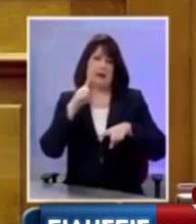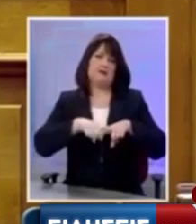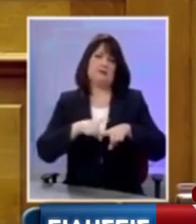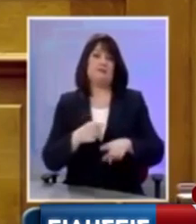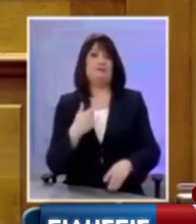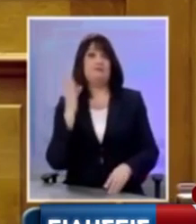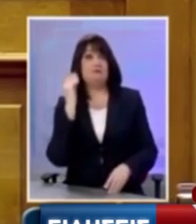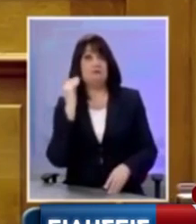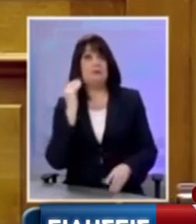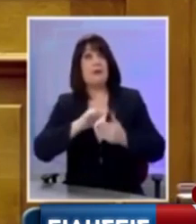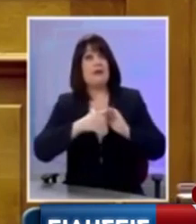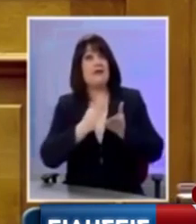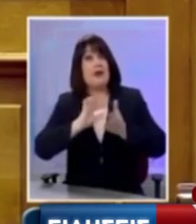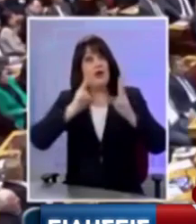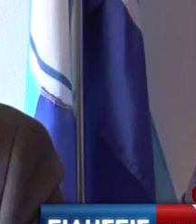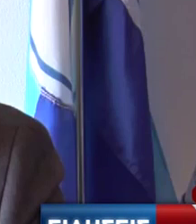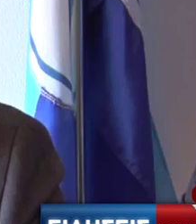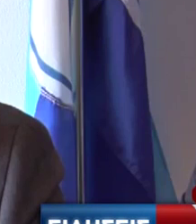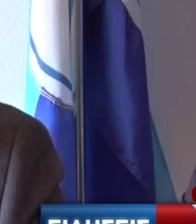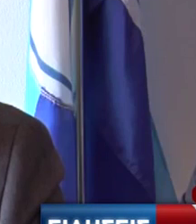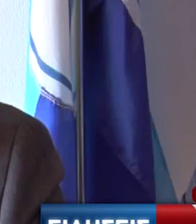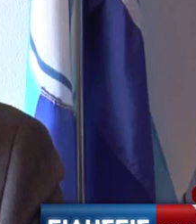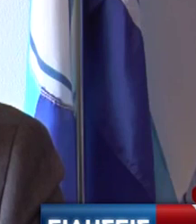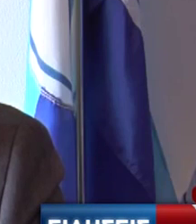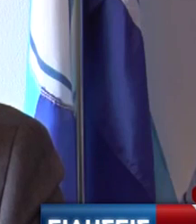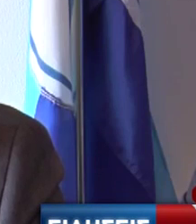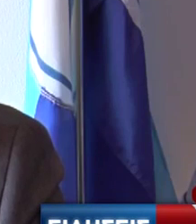Περιλαμβάνει μεσοσταθμική μείωση του ένφια